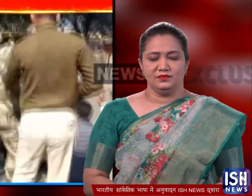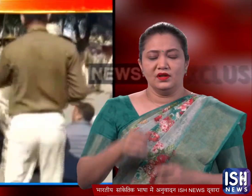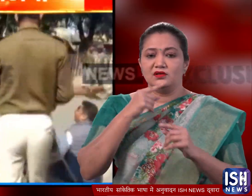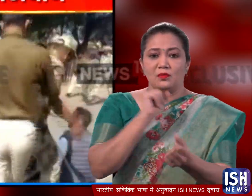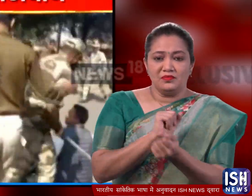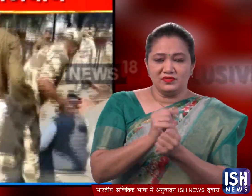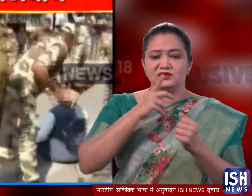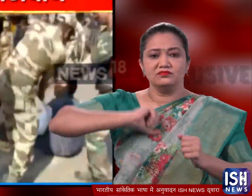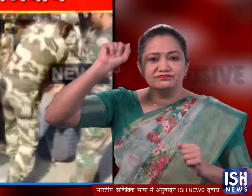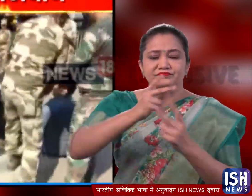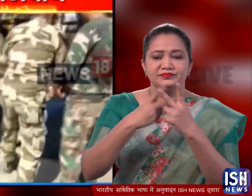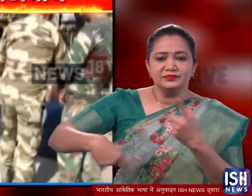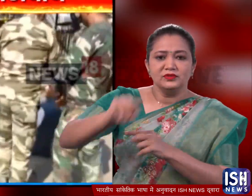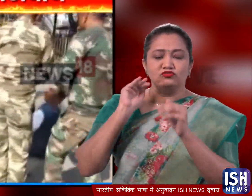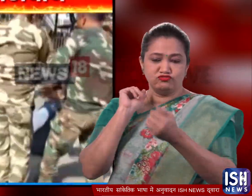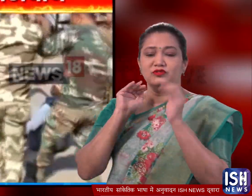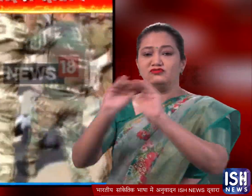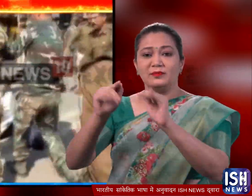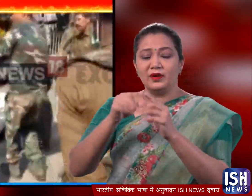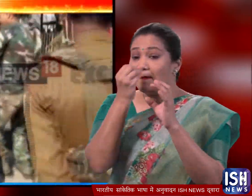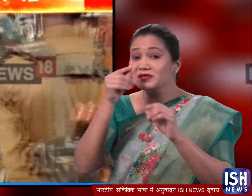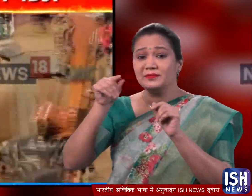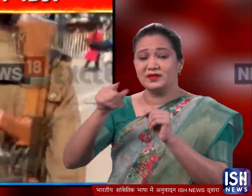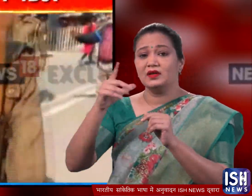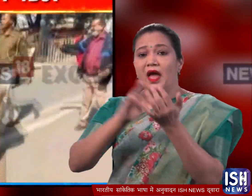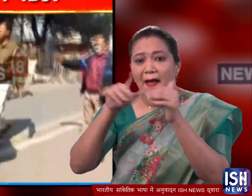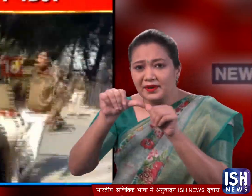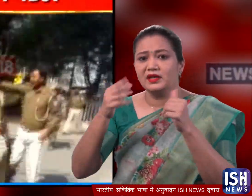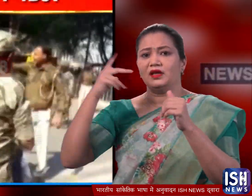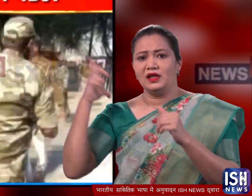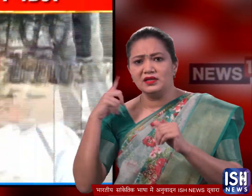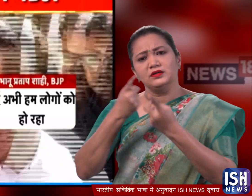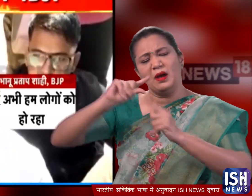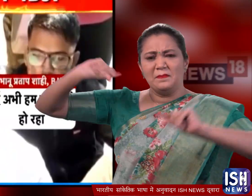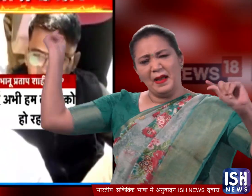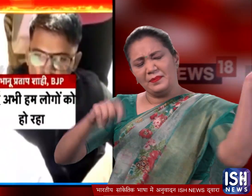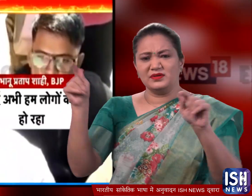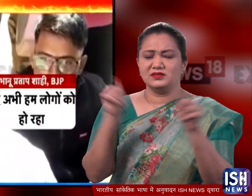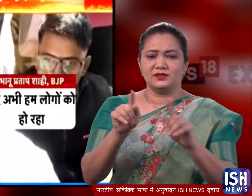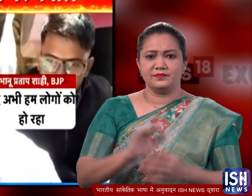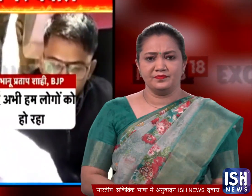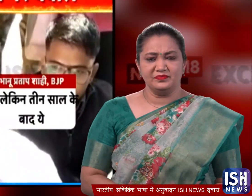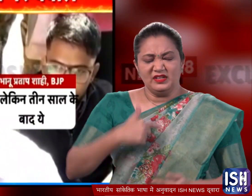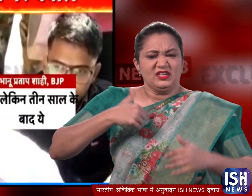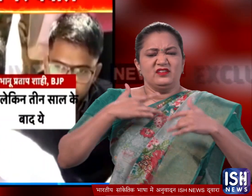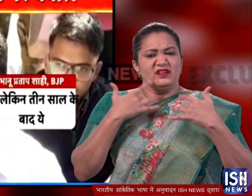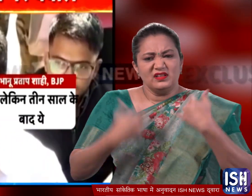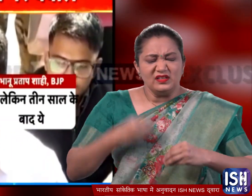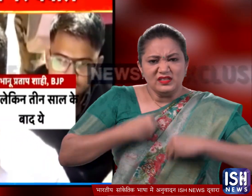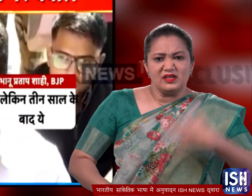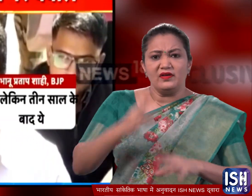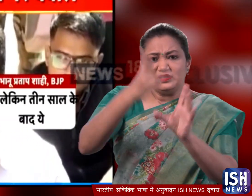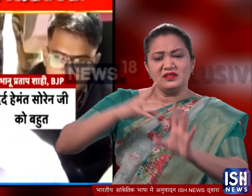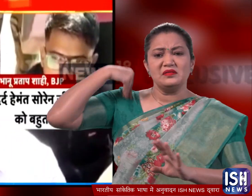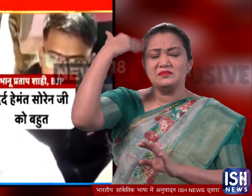आरोप है कि पुलिस ने प्रदर्शन में उम्मीदवारों का समर्थन कर रहे बीजेपी विधायकों और नेताओं को भी नहीं बख्शा। दर्द अभी हम लोगों को हो रहा है, लेकिन 3